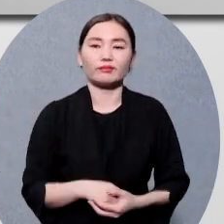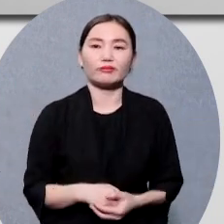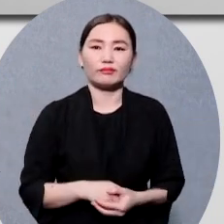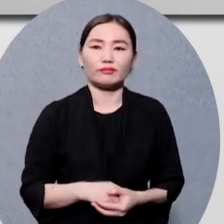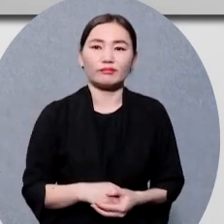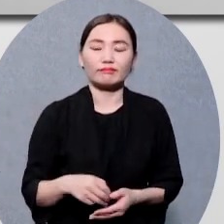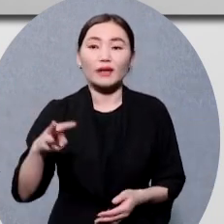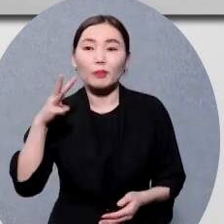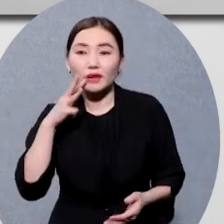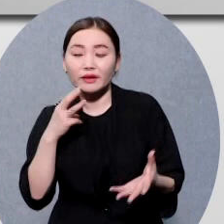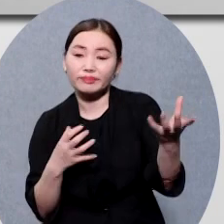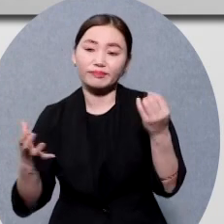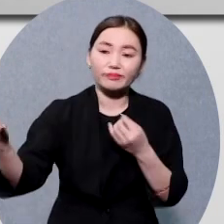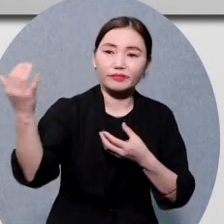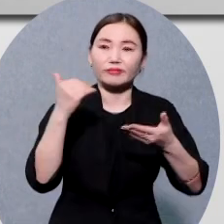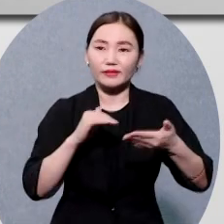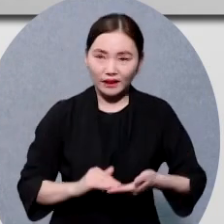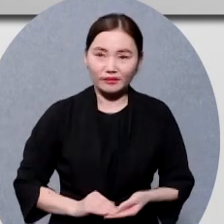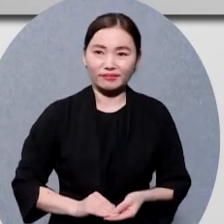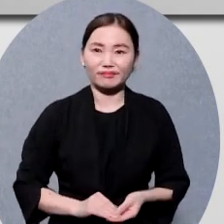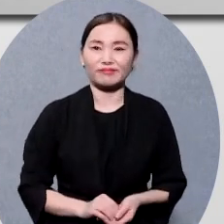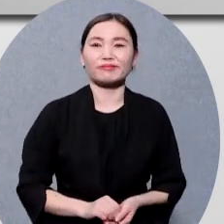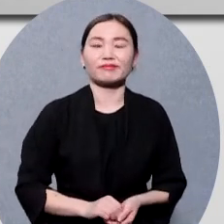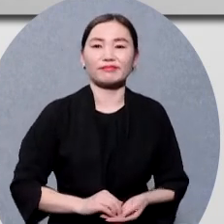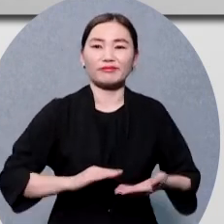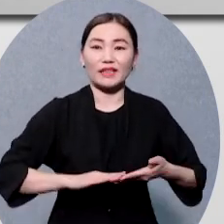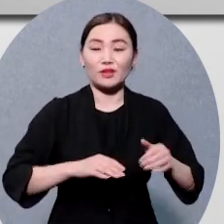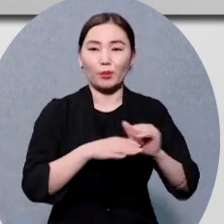бүгдээрээ мэдээлэл цуглуулад бэлтгээд за ингээд